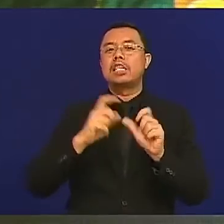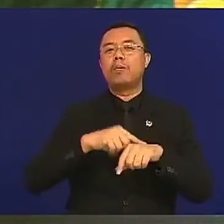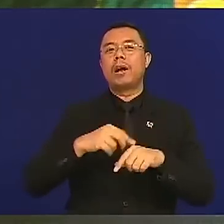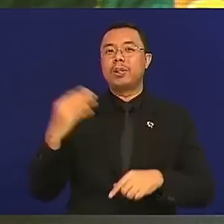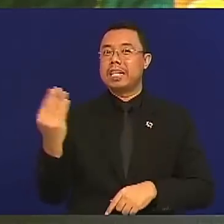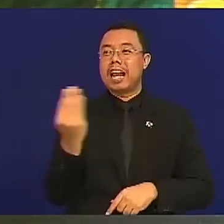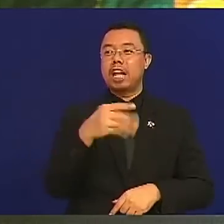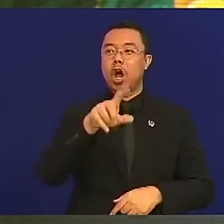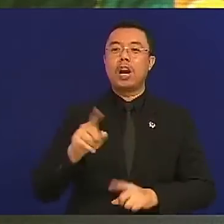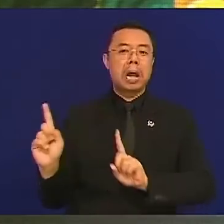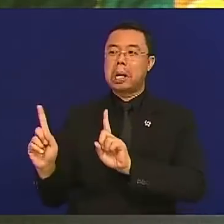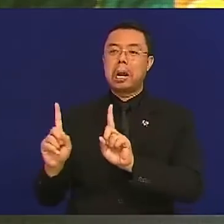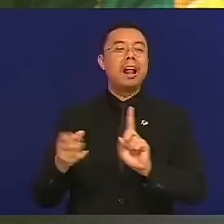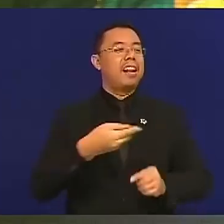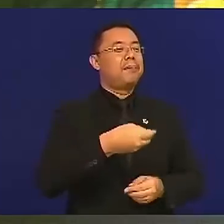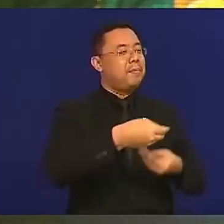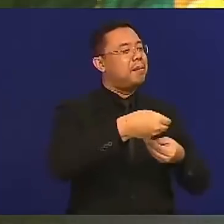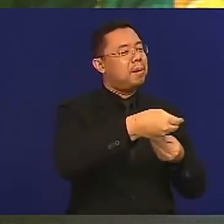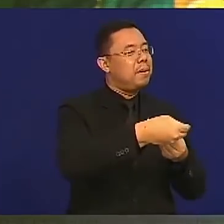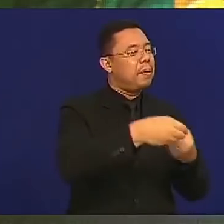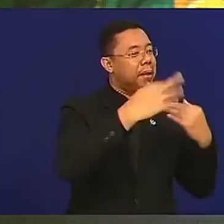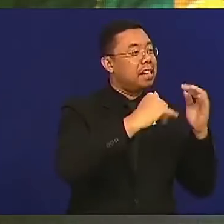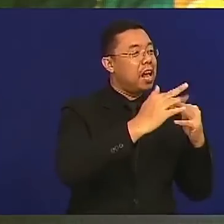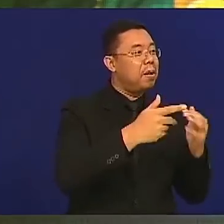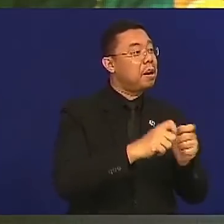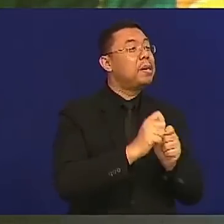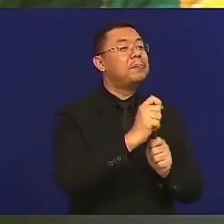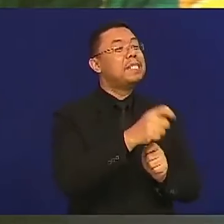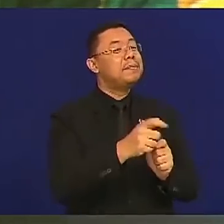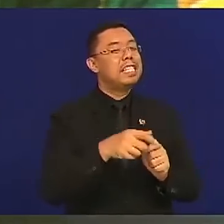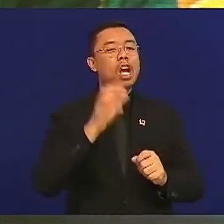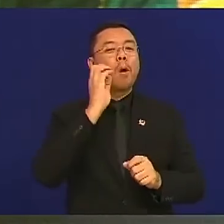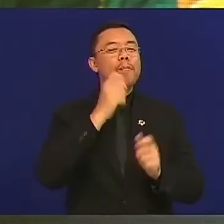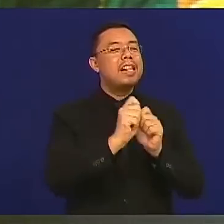jalan-jalan lalu orang menawarkan satu barang gitu. Tolong om beli om.